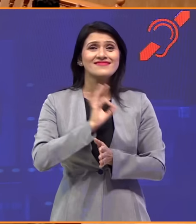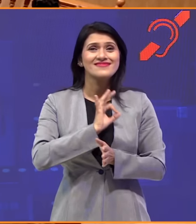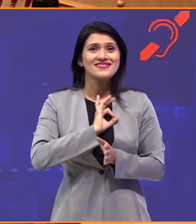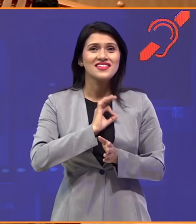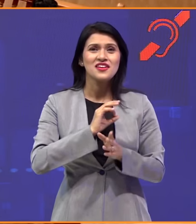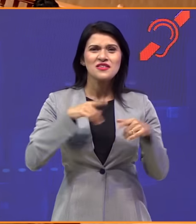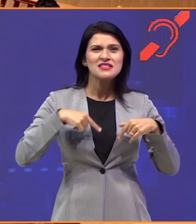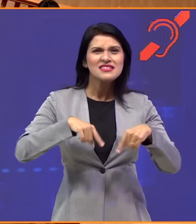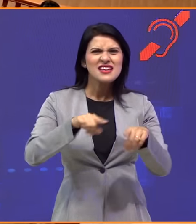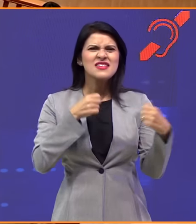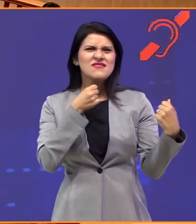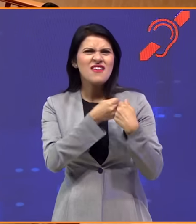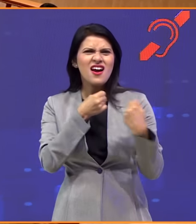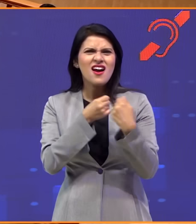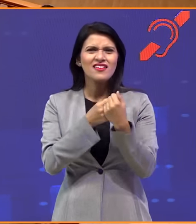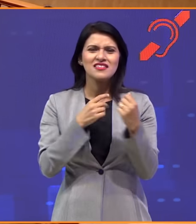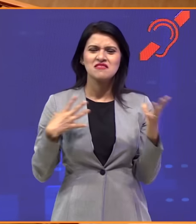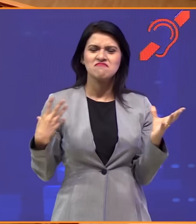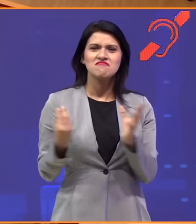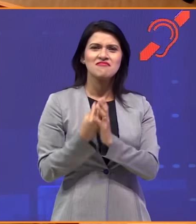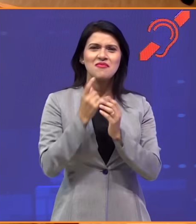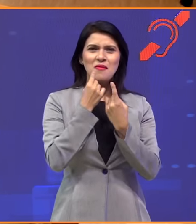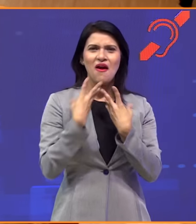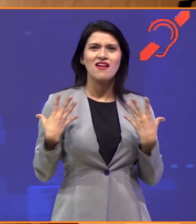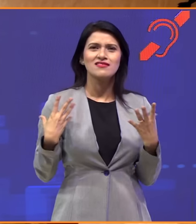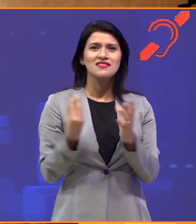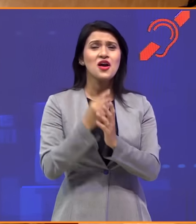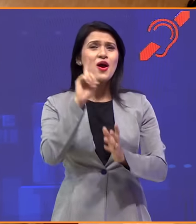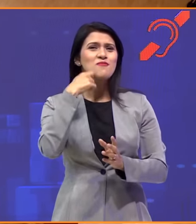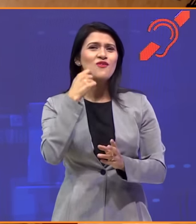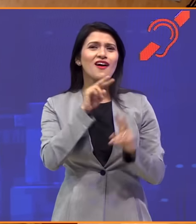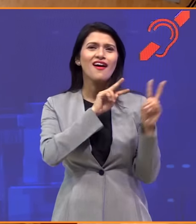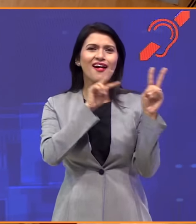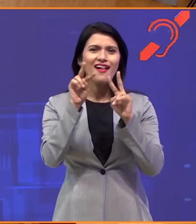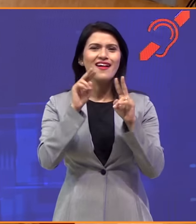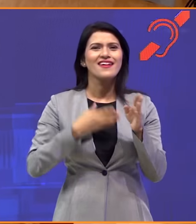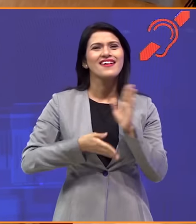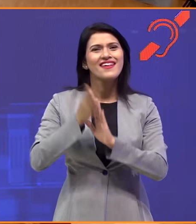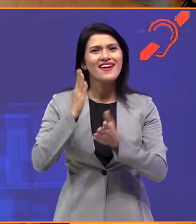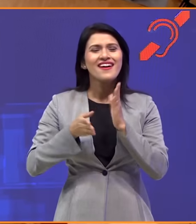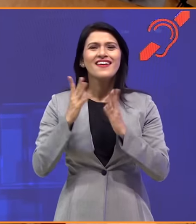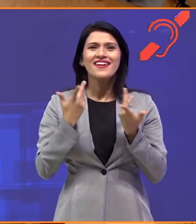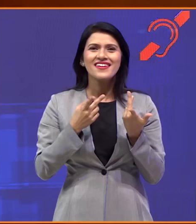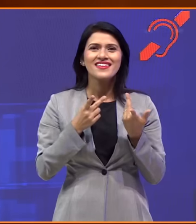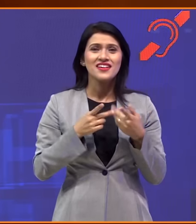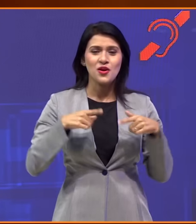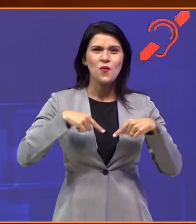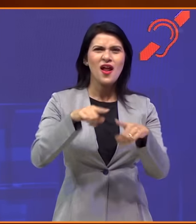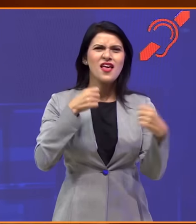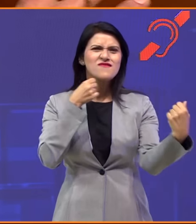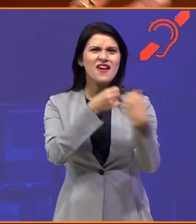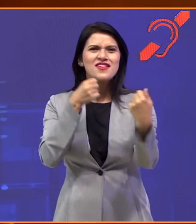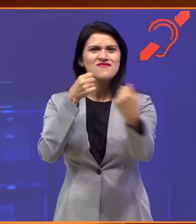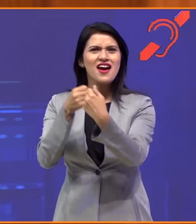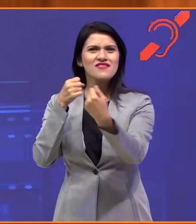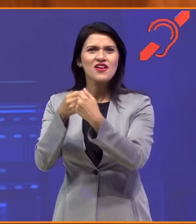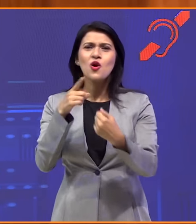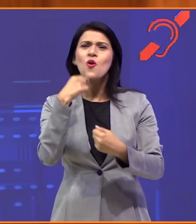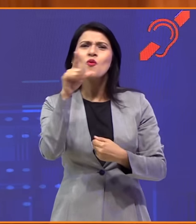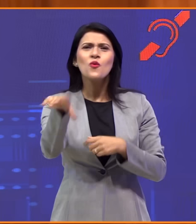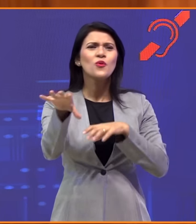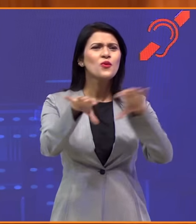स्ट्रीट फाइट वह गैंग बना के चलना वह फिल्में देखने जाना उधर उस गली का के गुंडे से भिड़ जाना उधर के गुंडों से